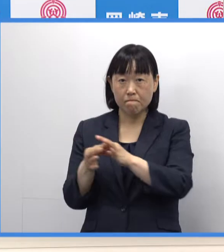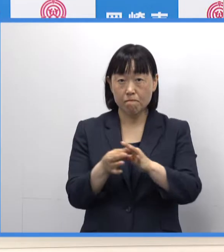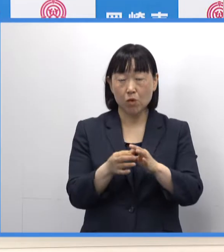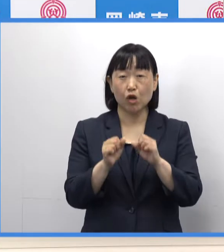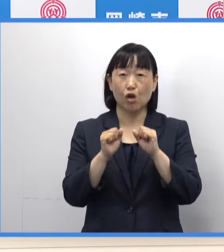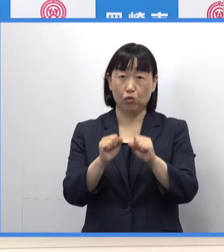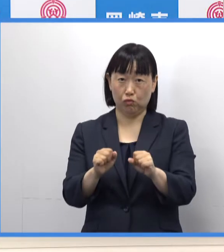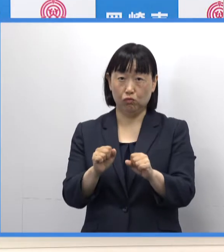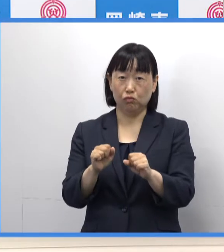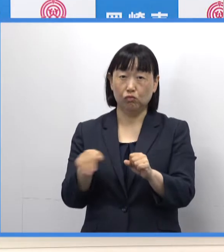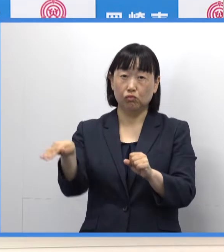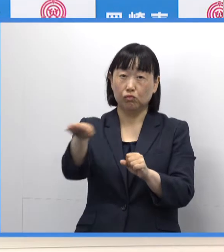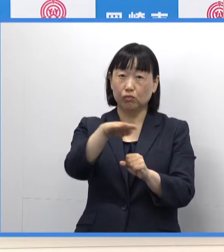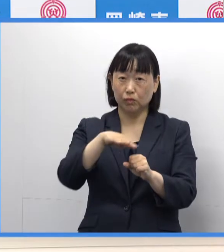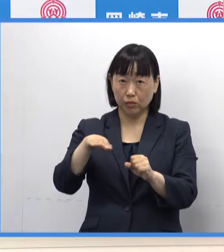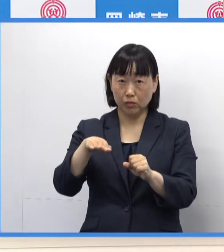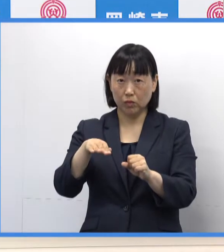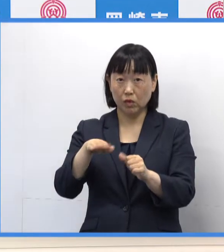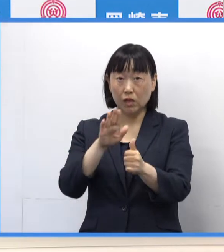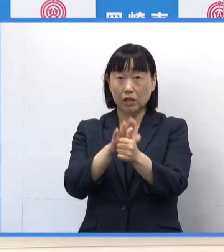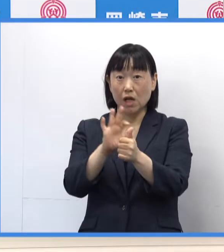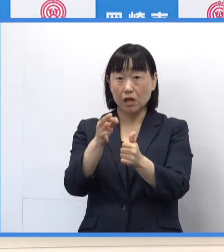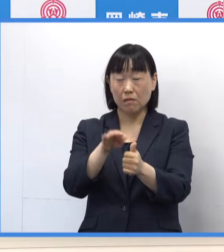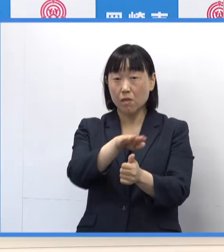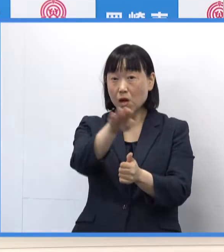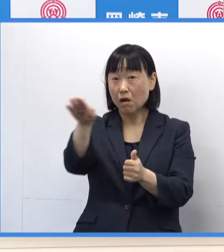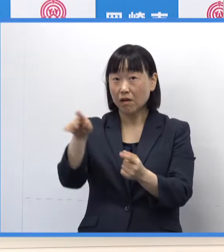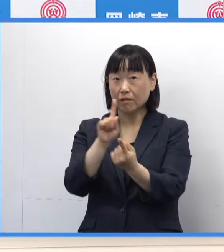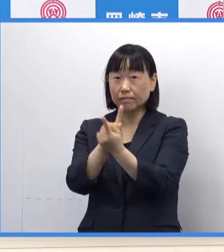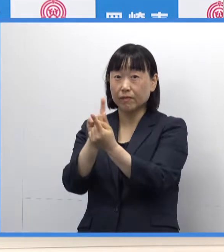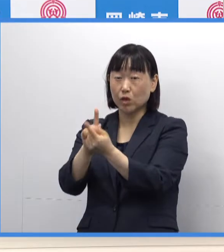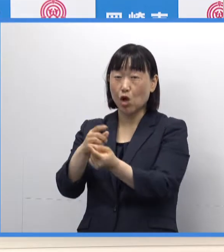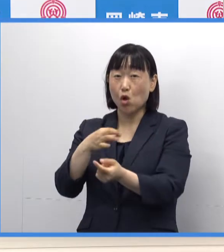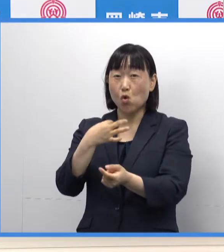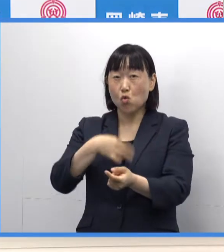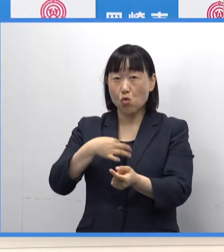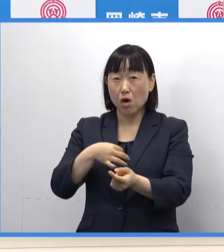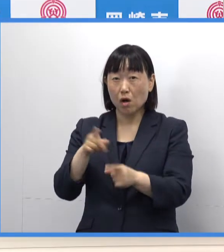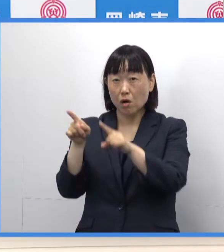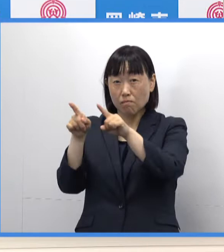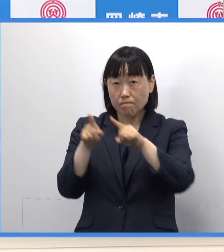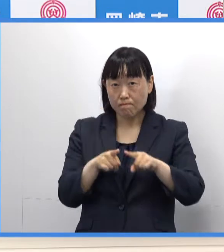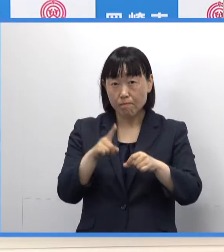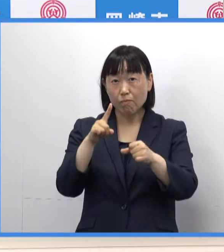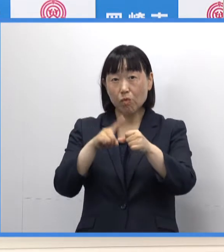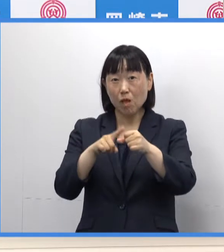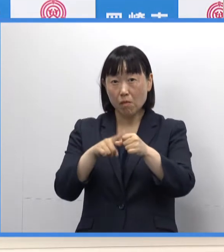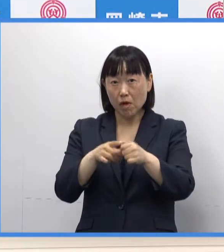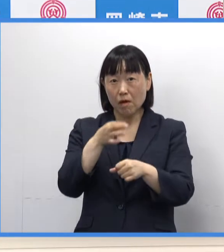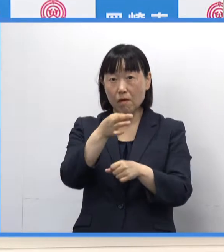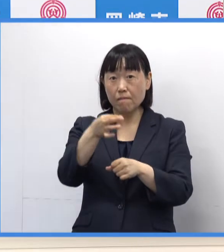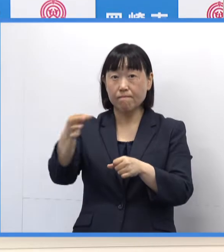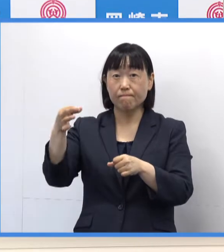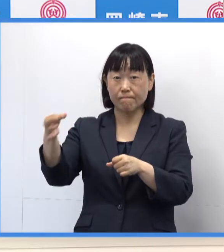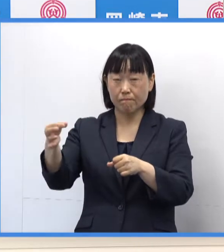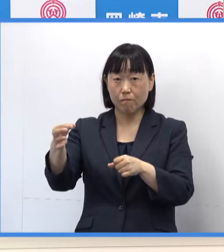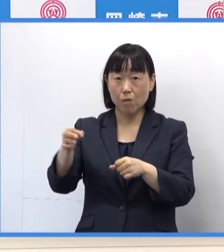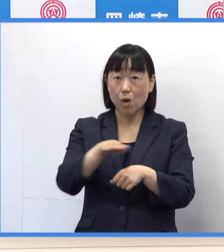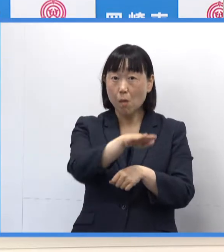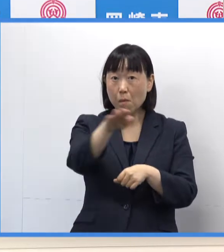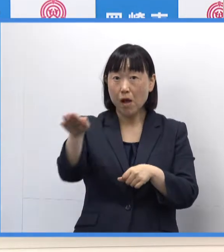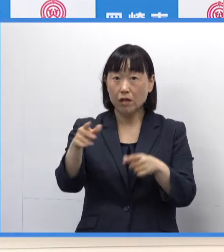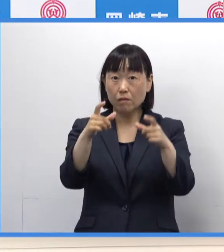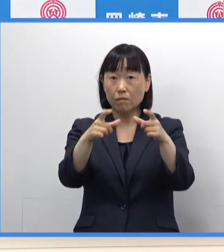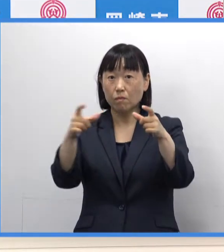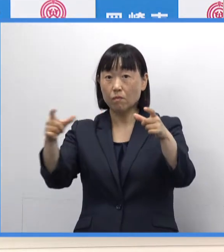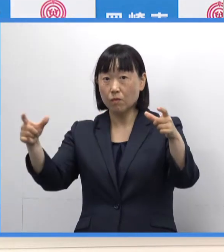ています。今回の支援金はそういった農家の不安が少しでも和らぐよう支給するもので、営農面積